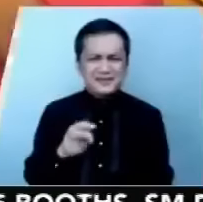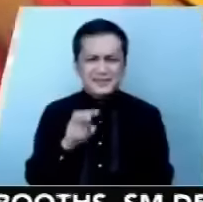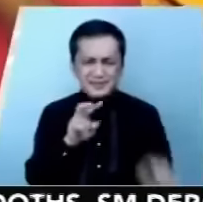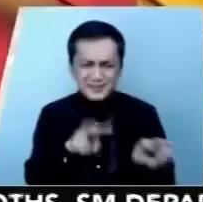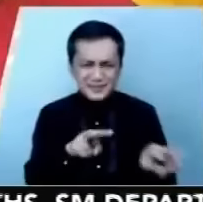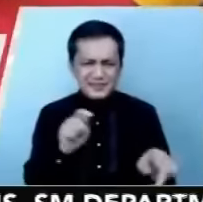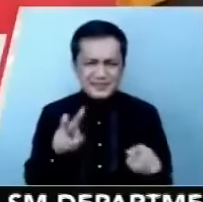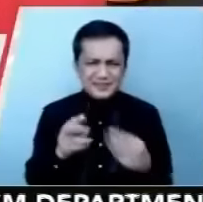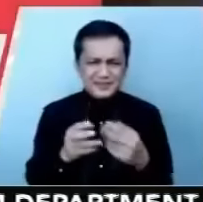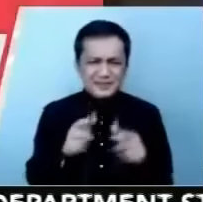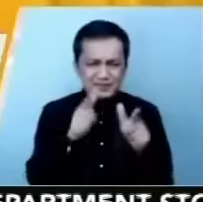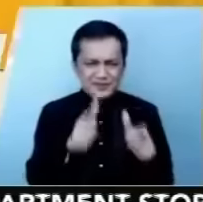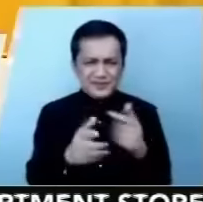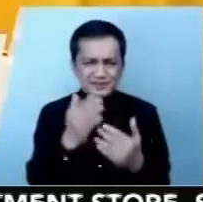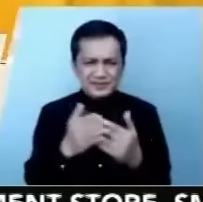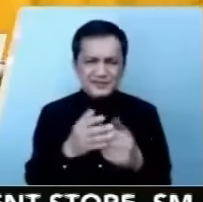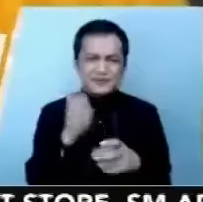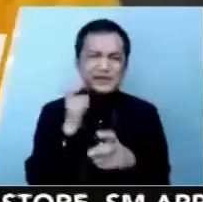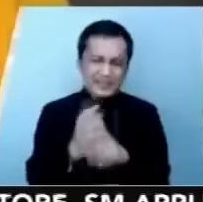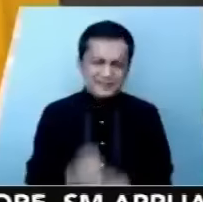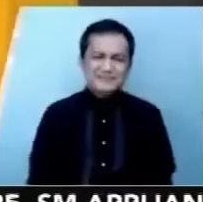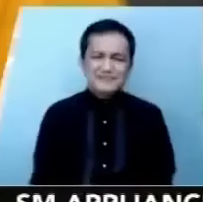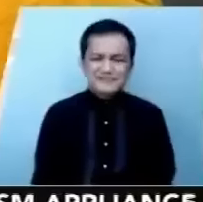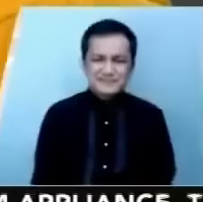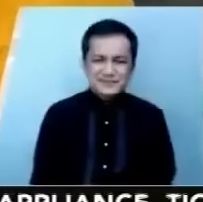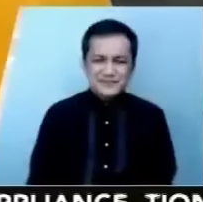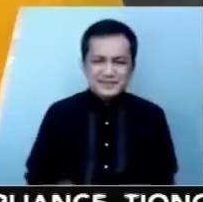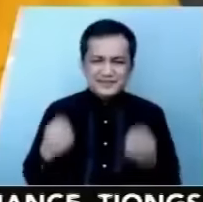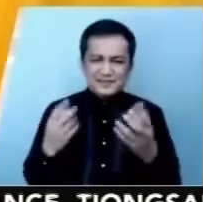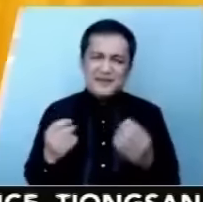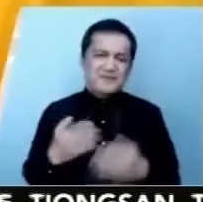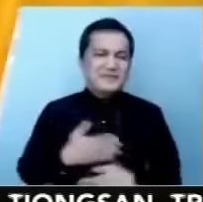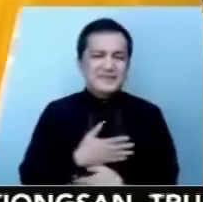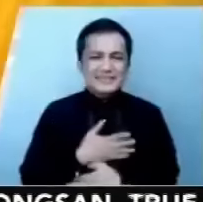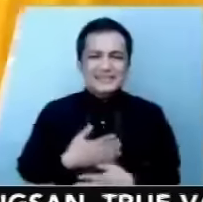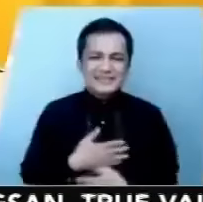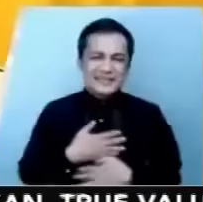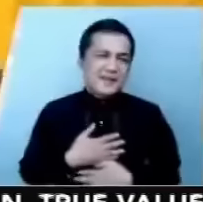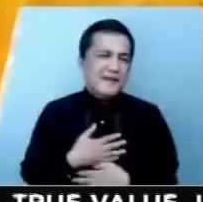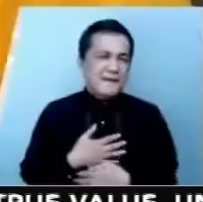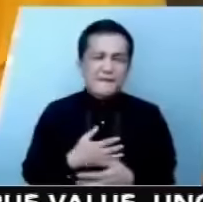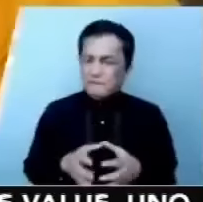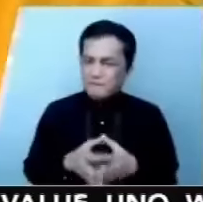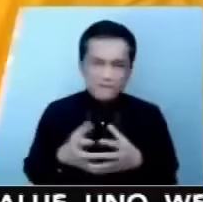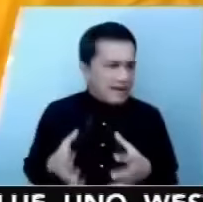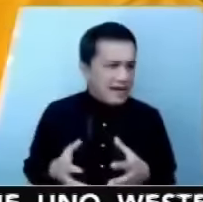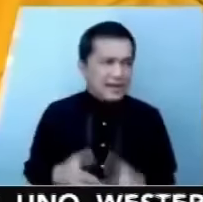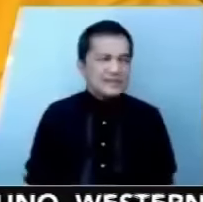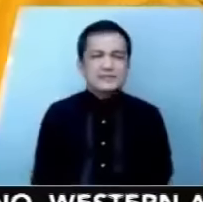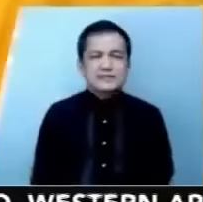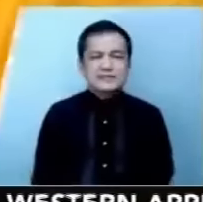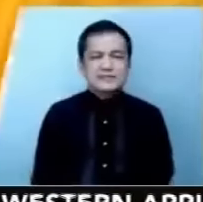dali-dali Ang hirap pala It was a lot of fun sobra kaming nag-enjoy sobra ah puro kakulitan